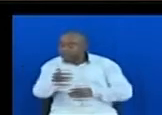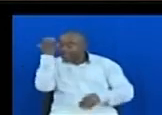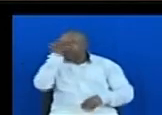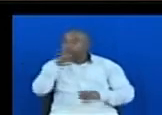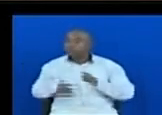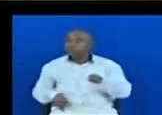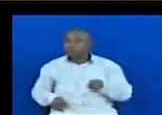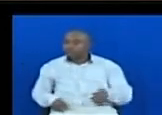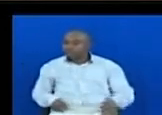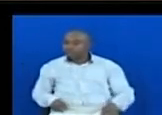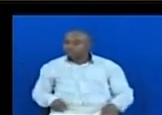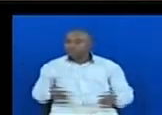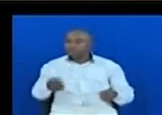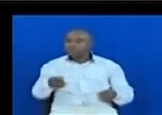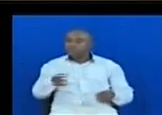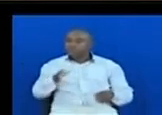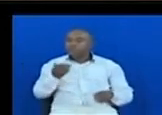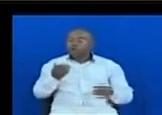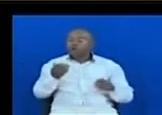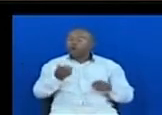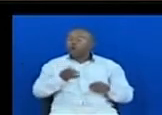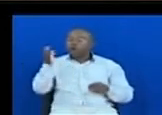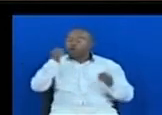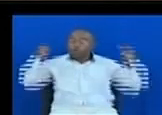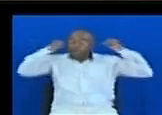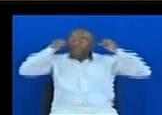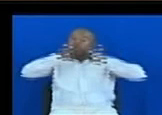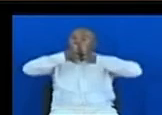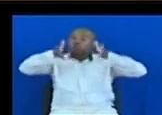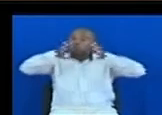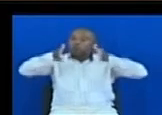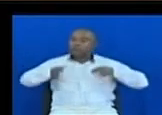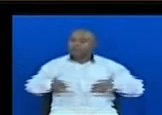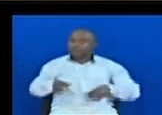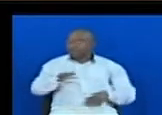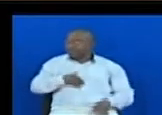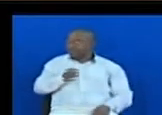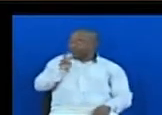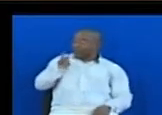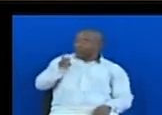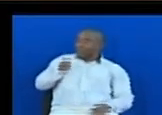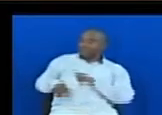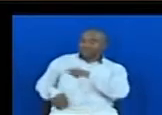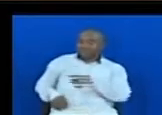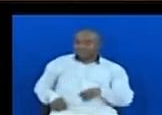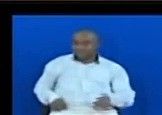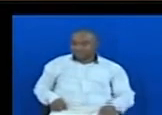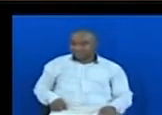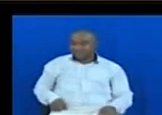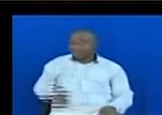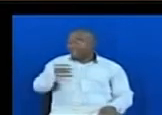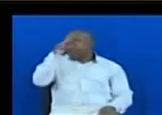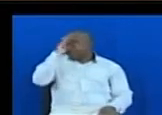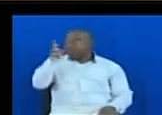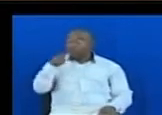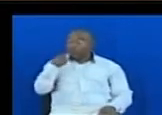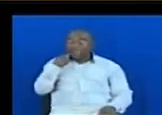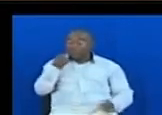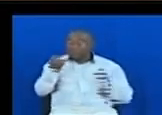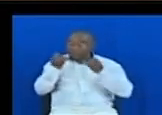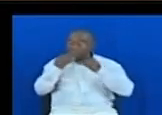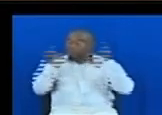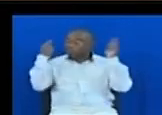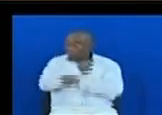Mnaijua farujoni, ile konyagi ya kisasa kubwa? Na mimi nilikuwa na wacheki tu hivi, polisi wangejichanganya kutoa taarifa za